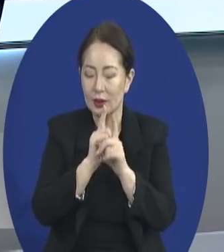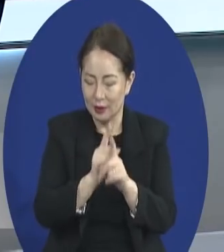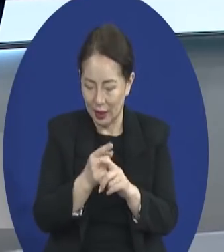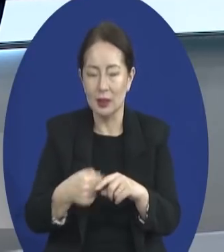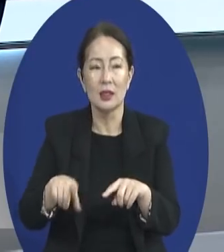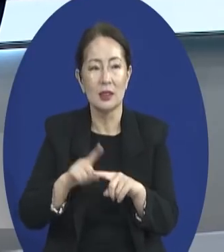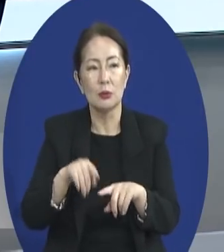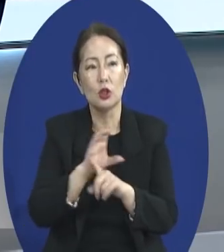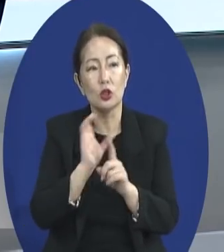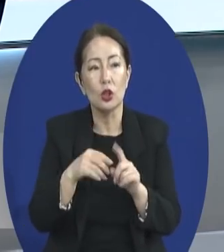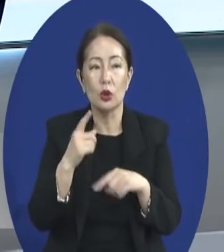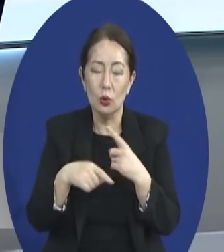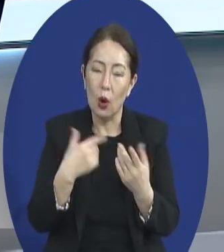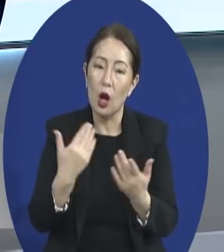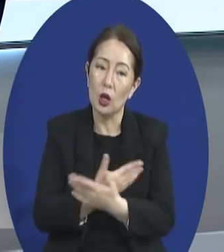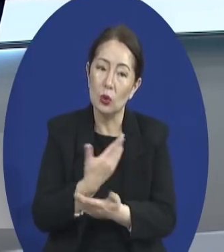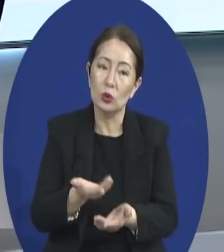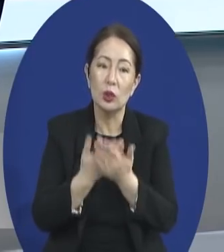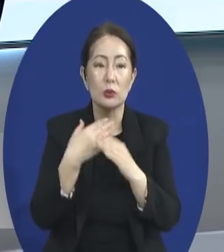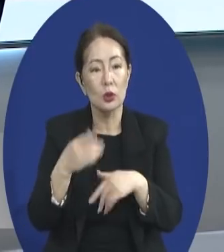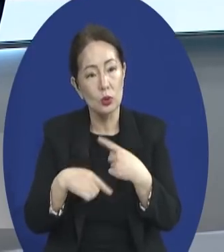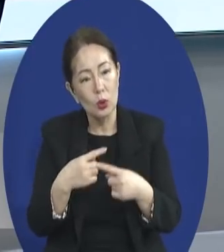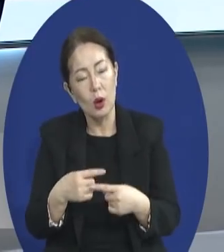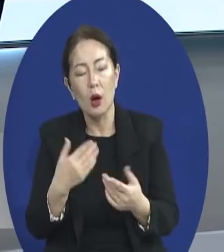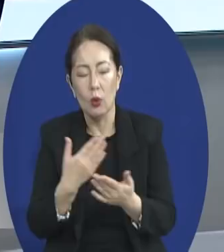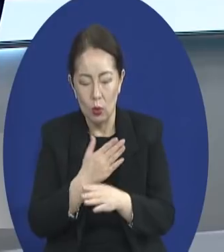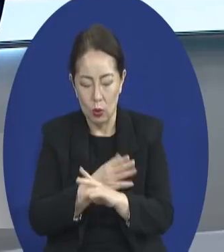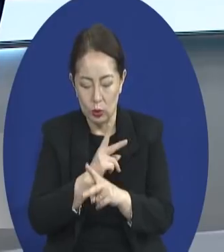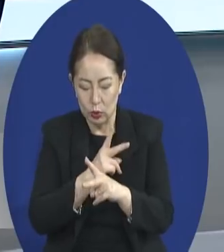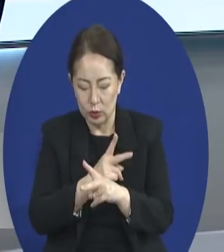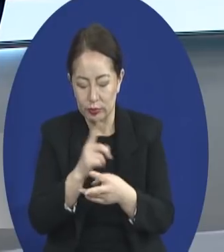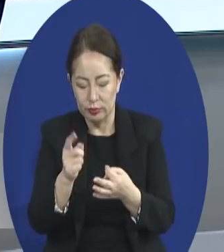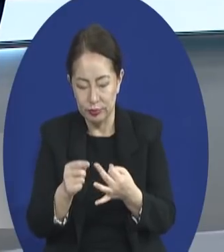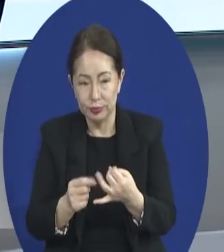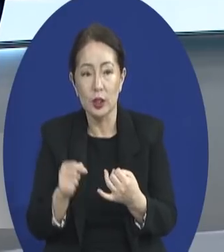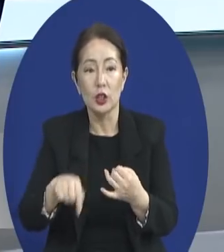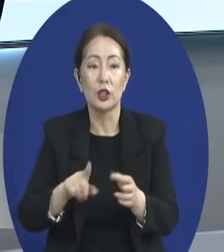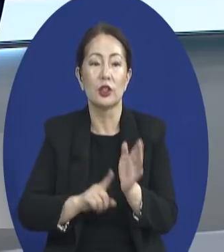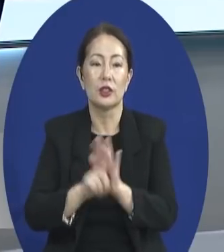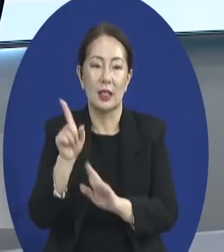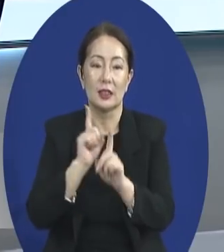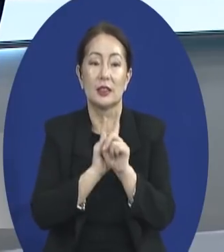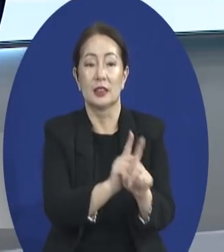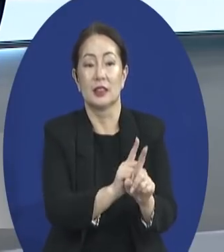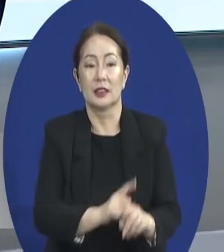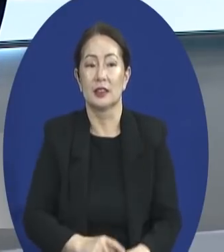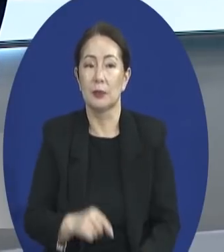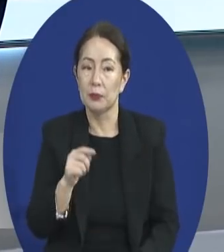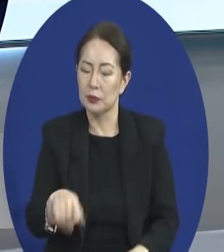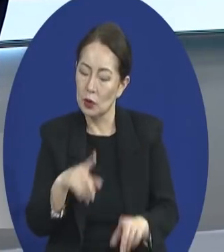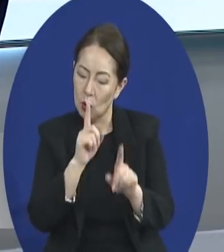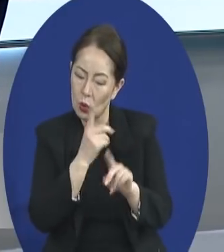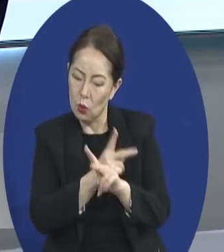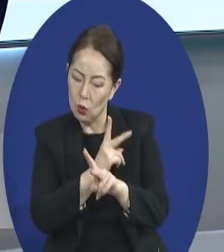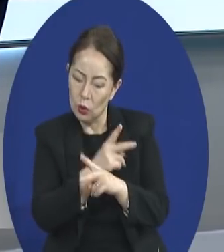нэмээд соёлын тухай, кино урлагийг дэмжих тухай зэрэг хуулиуд өнөөдрөөс хүчин төгөлдөр мөрдөгдөж эхэлж байна. Эдгээр хуульд ямар ямар